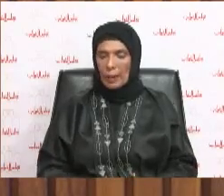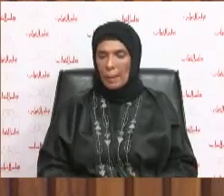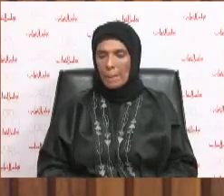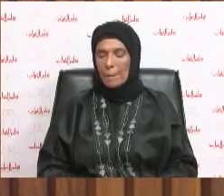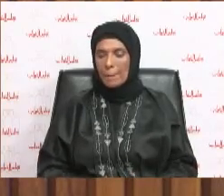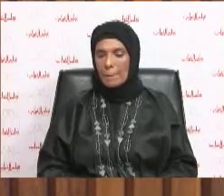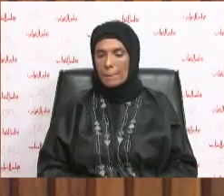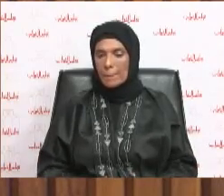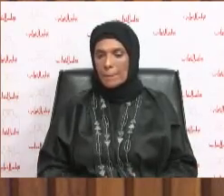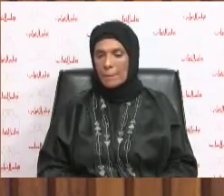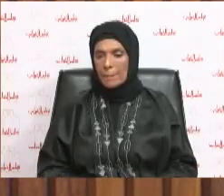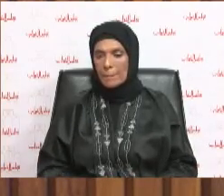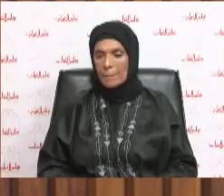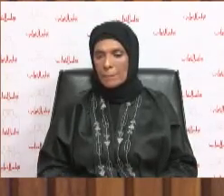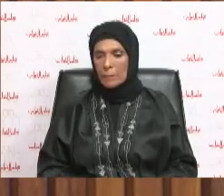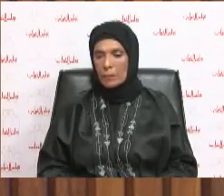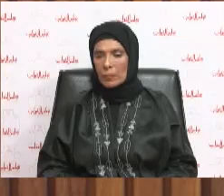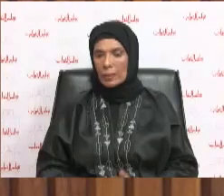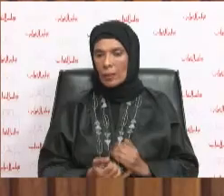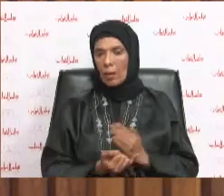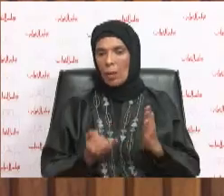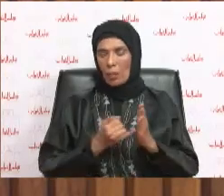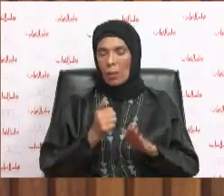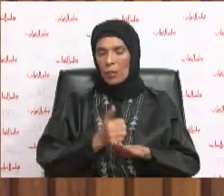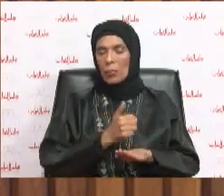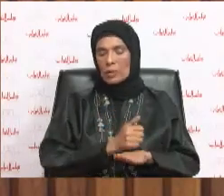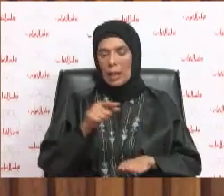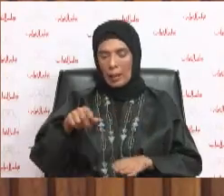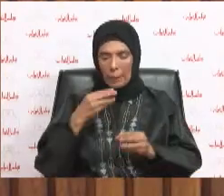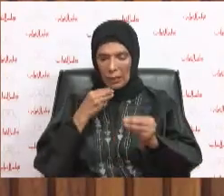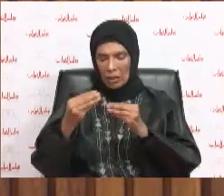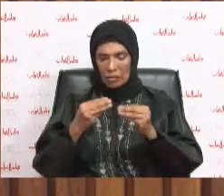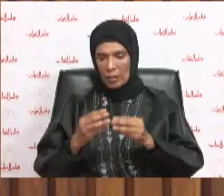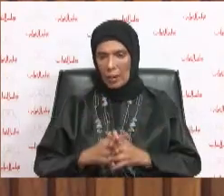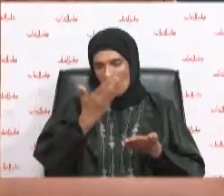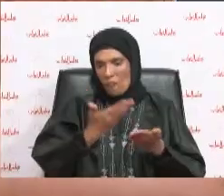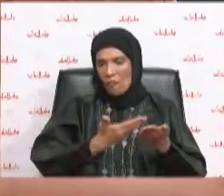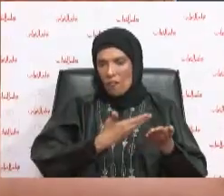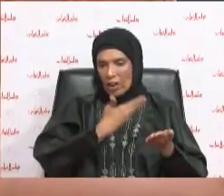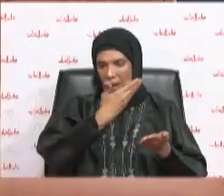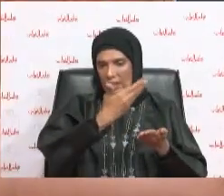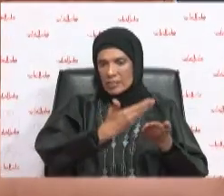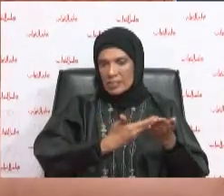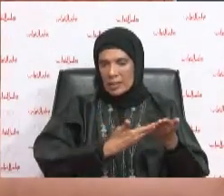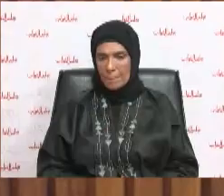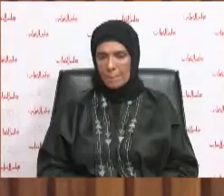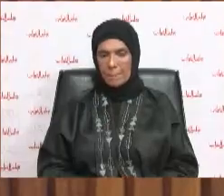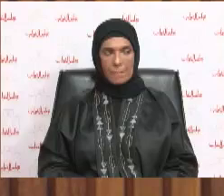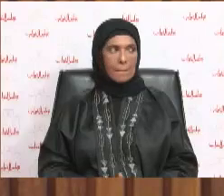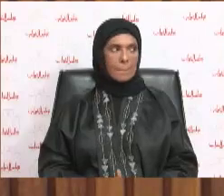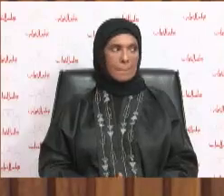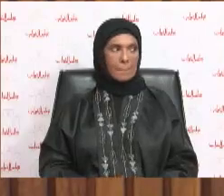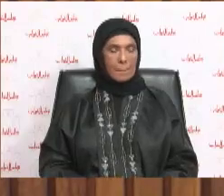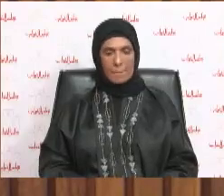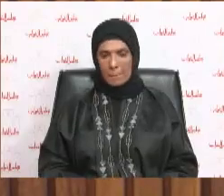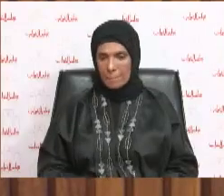المشروع ابتداء من المبادئ والأسس العامة للمشروع، على أساس لا نتشعب كثير، ركزوا على المبادئ والأسس